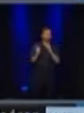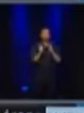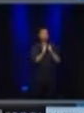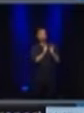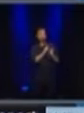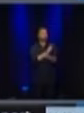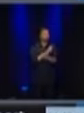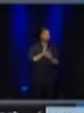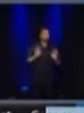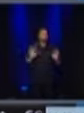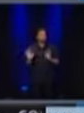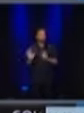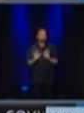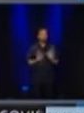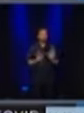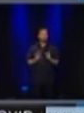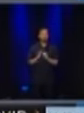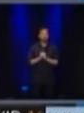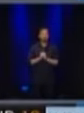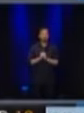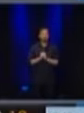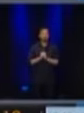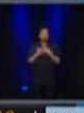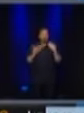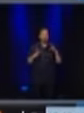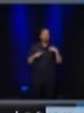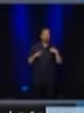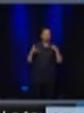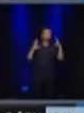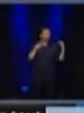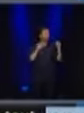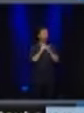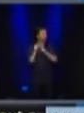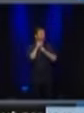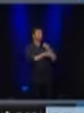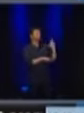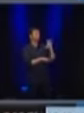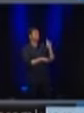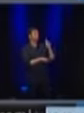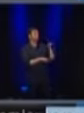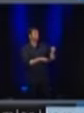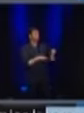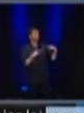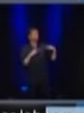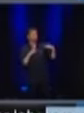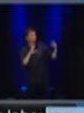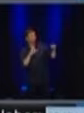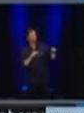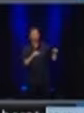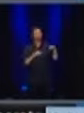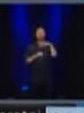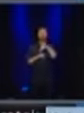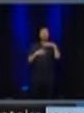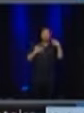guillemets, toléré. Puis il y a eu des approches stratégiques, M. Dubé pourra en parler, là. Il y a eu des cliniques de vaccination sur ces sites-là pour aider à des gens à se